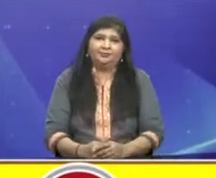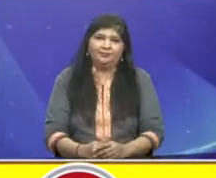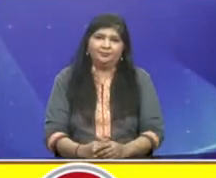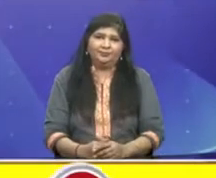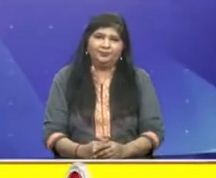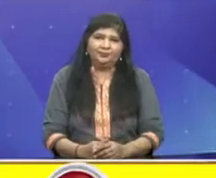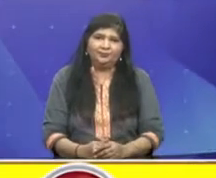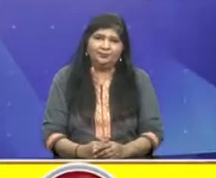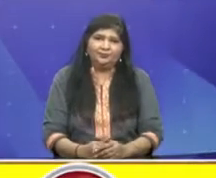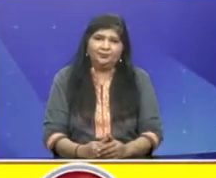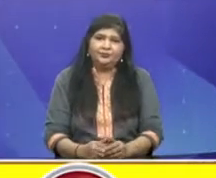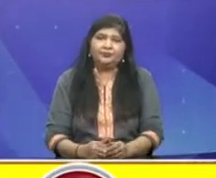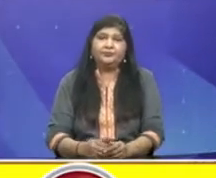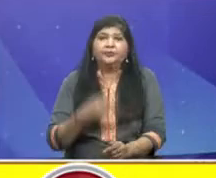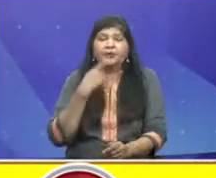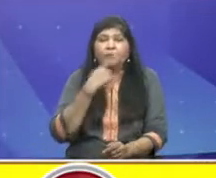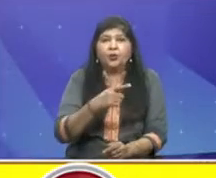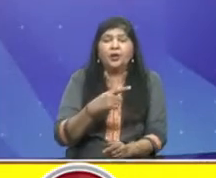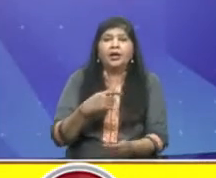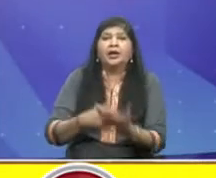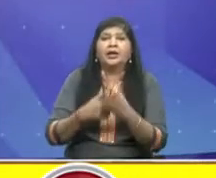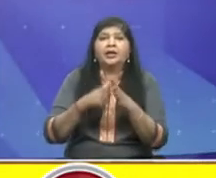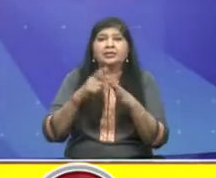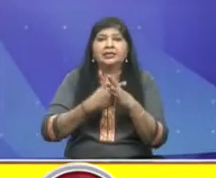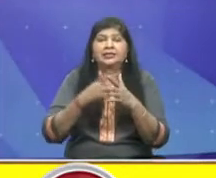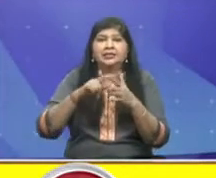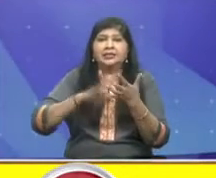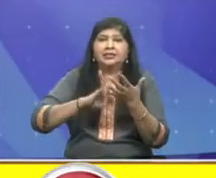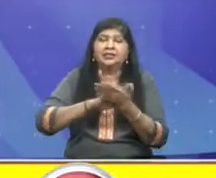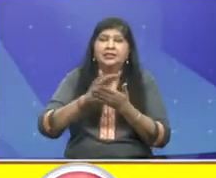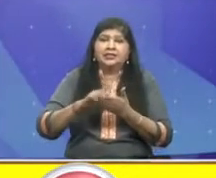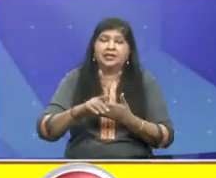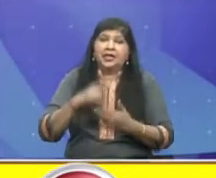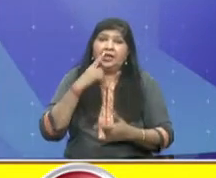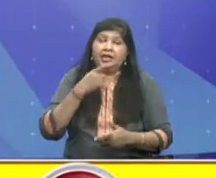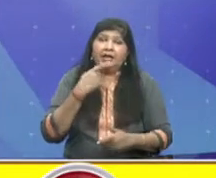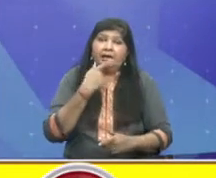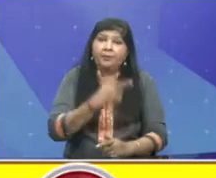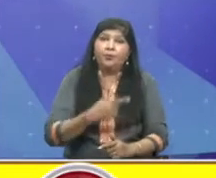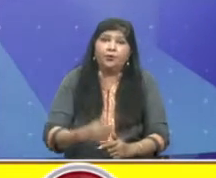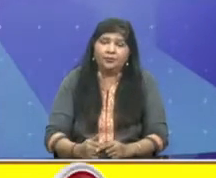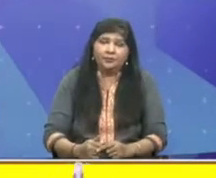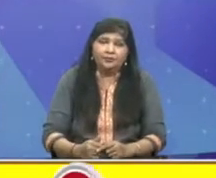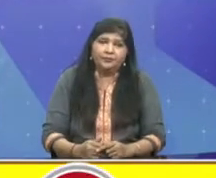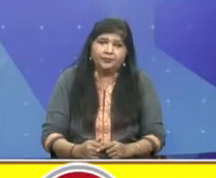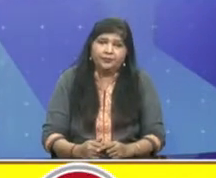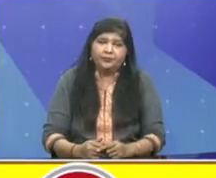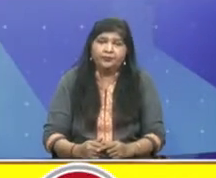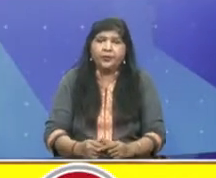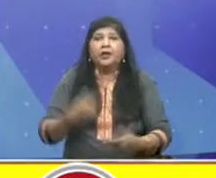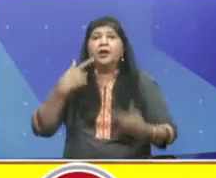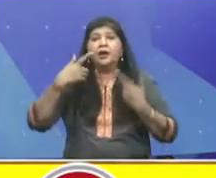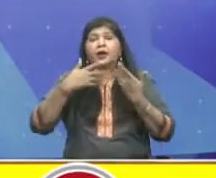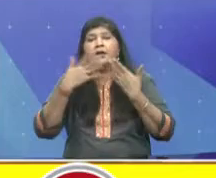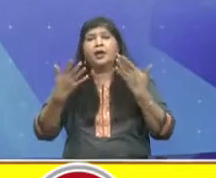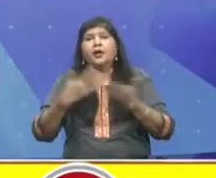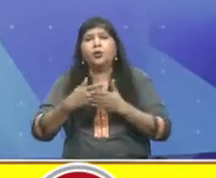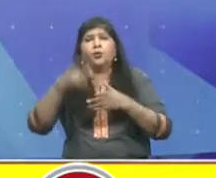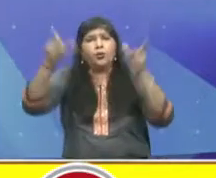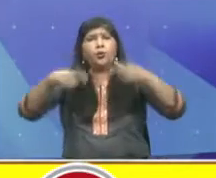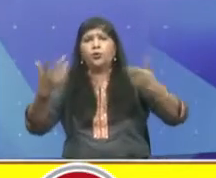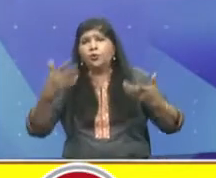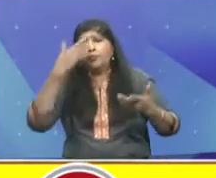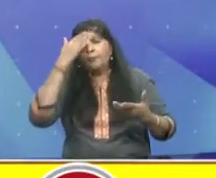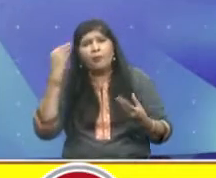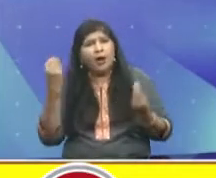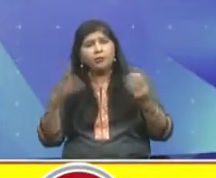है। लेकिन देखिए राजेश जी आप हमारा एक काम कीजिए, करेंगे? जी बिल्कुल करेंगे सर। देखिए होता क्या है कि लोगों को